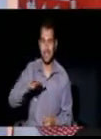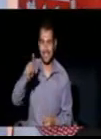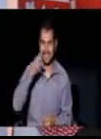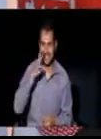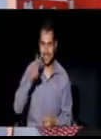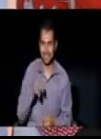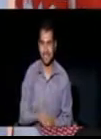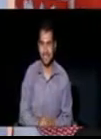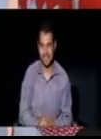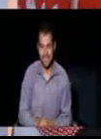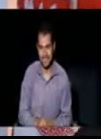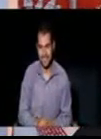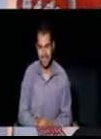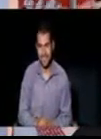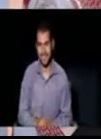هي صم ولا